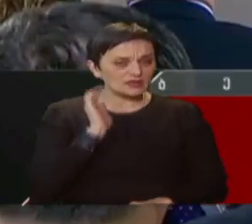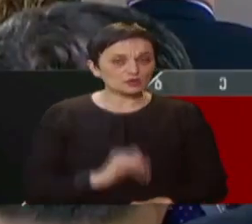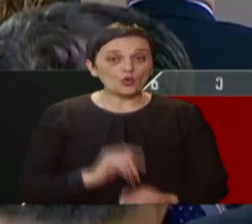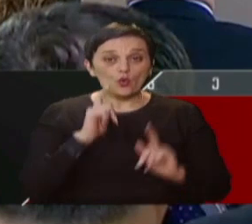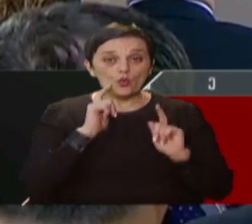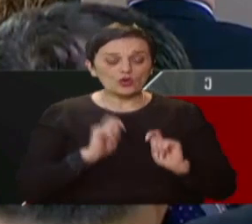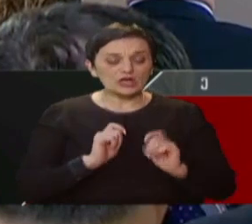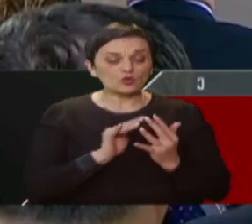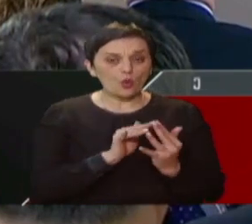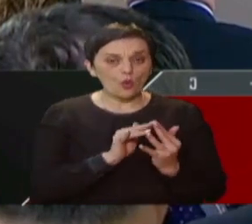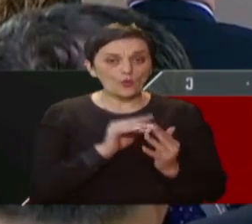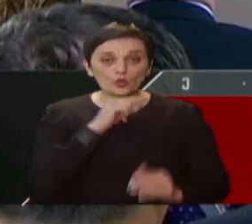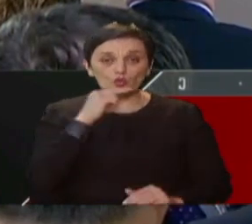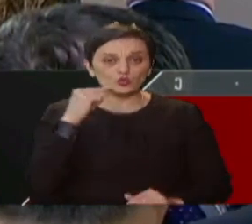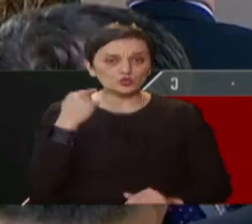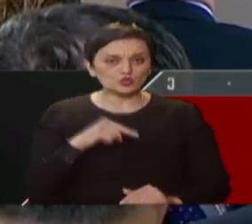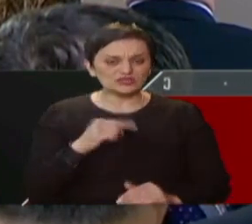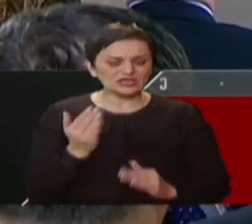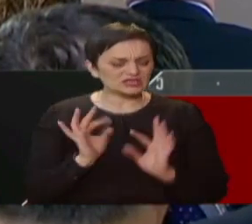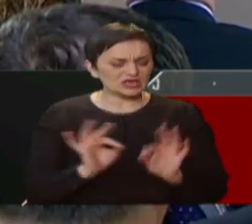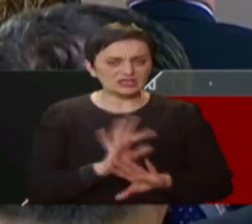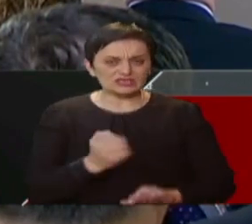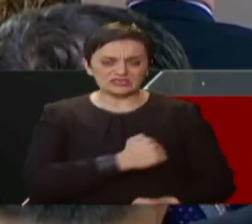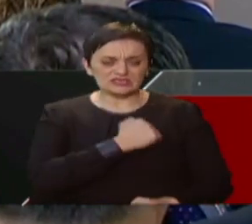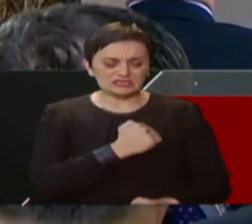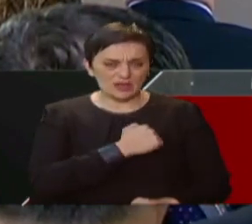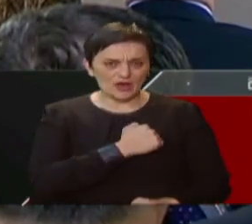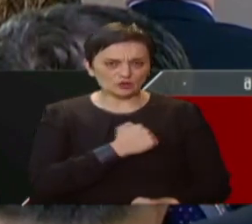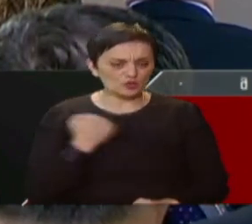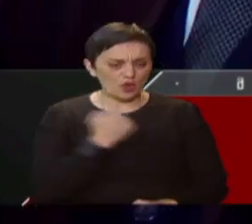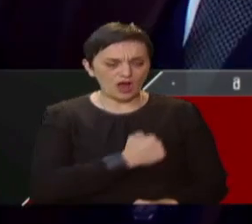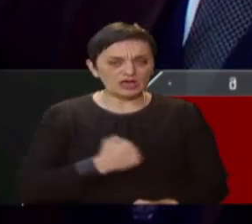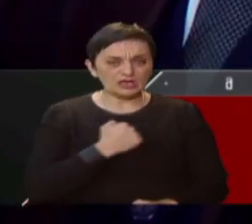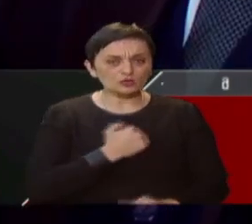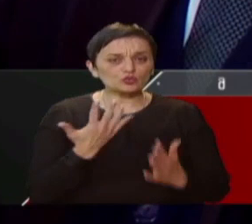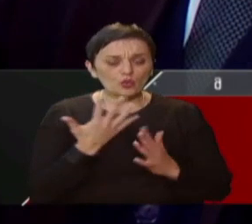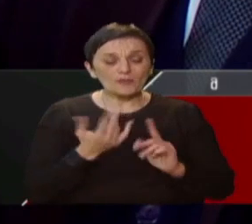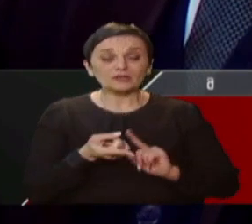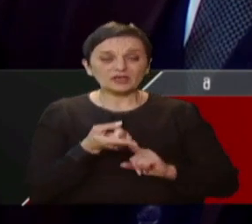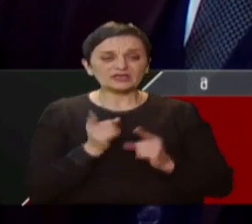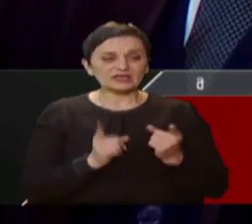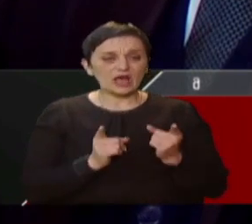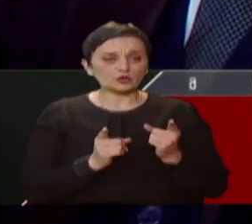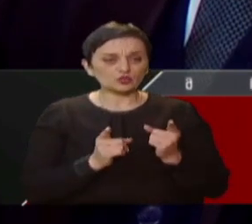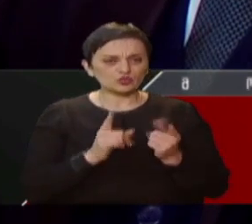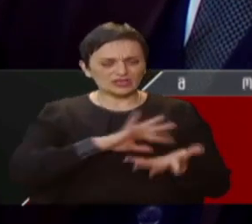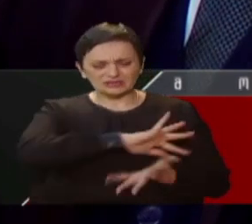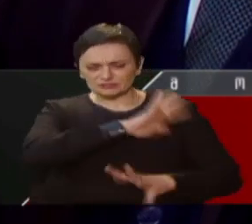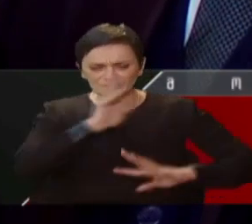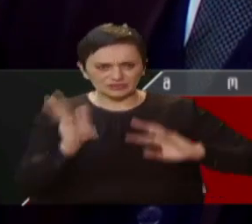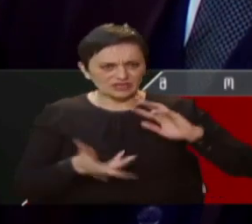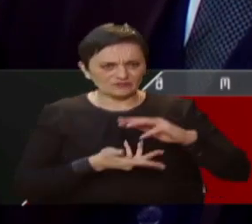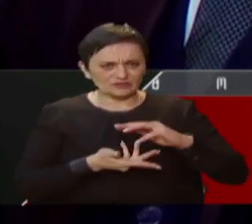Ucraina și omii, Rusatis gaumartlebeli, samhedro agresia, problema realurat, taudahira da, în